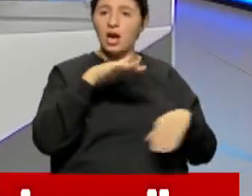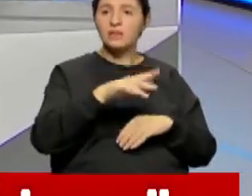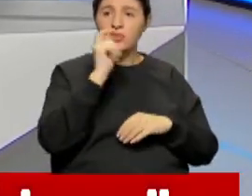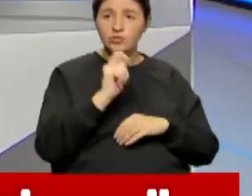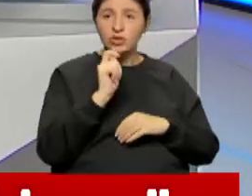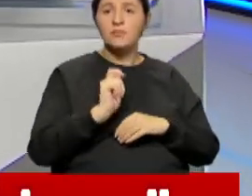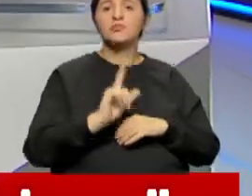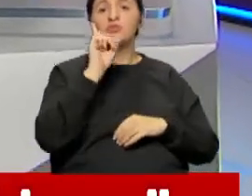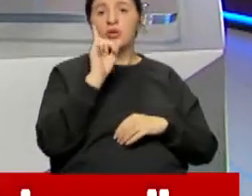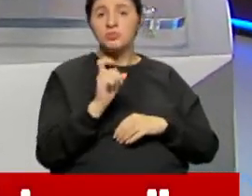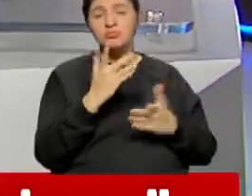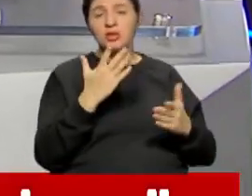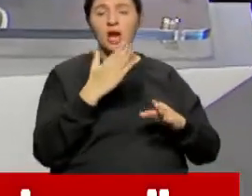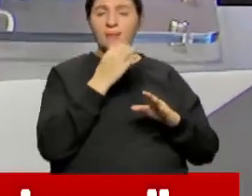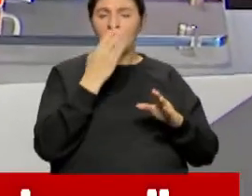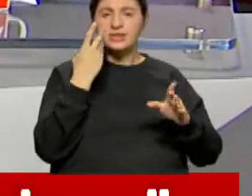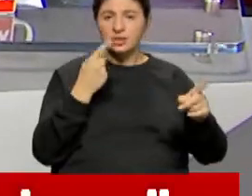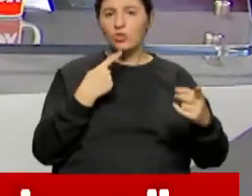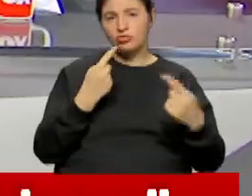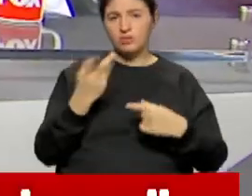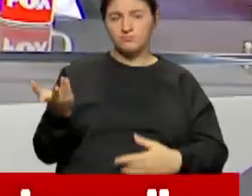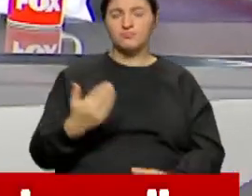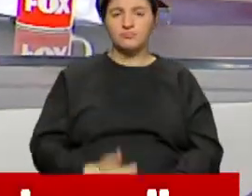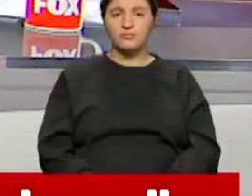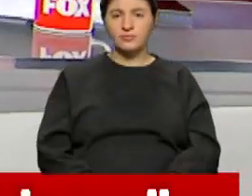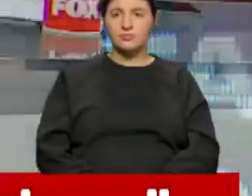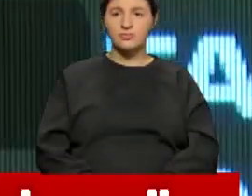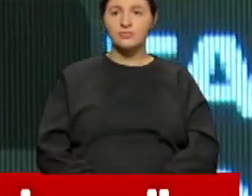atılacak mı atılmayacak mı haberimizi izleyelim konuşalım